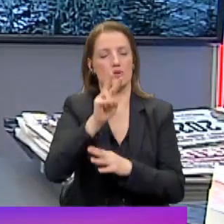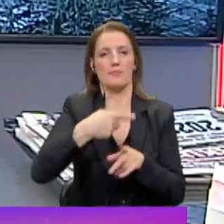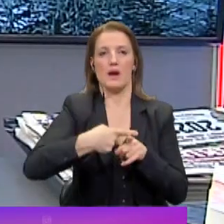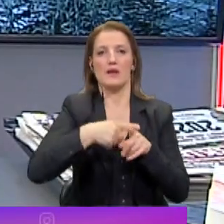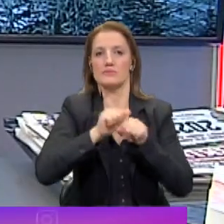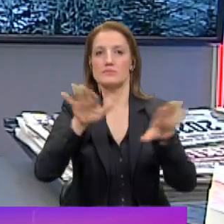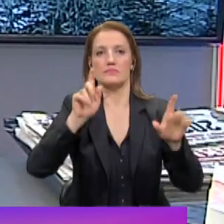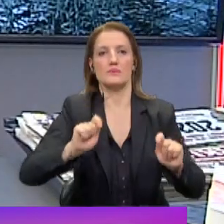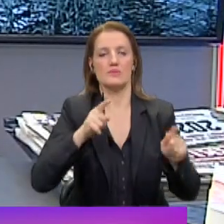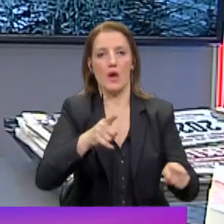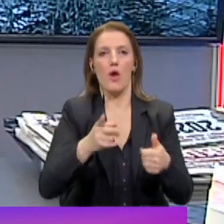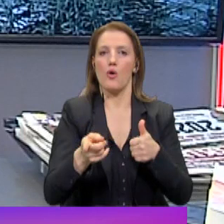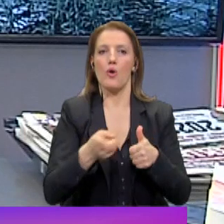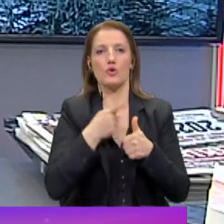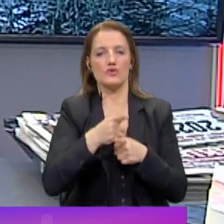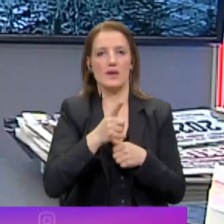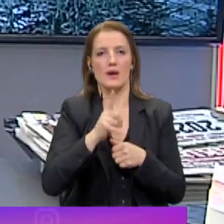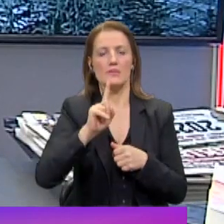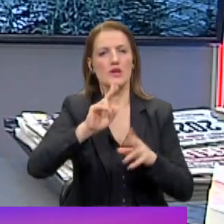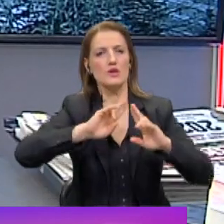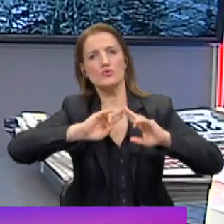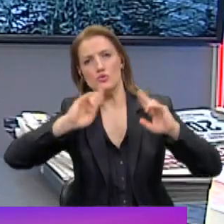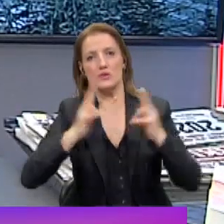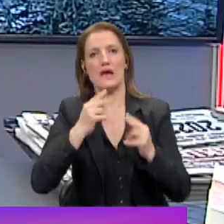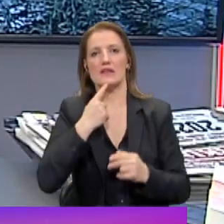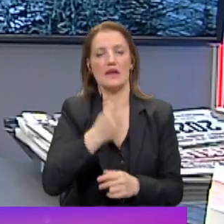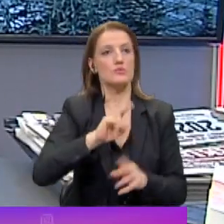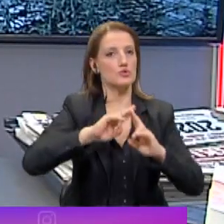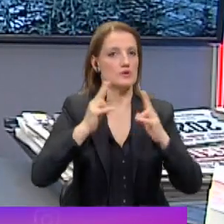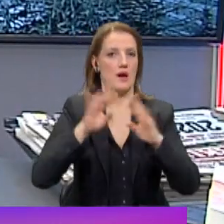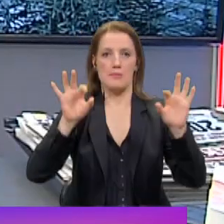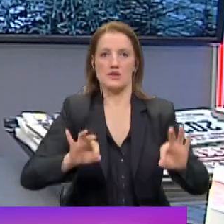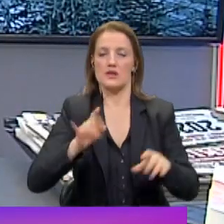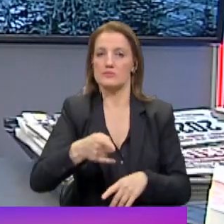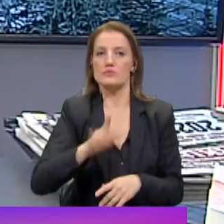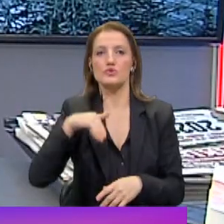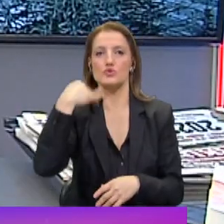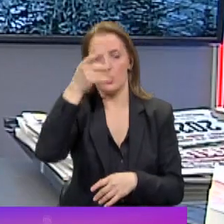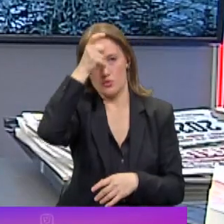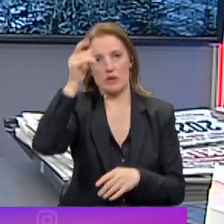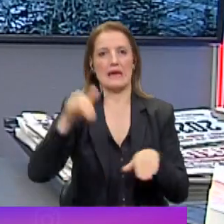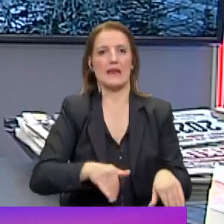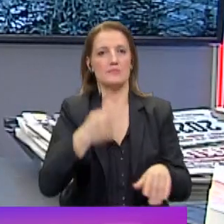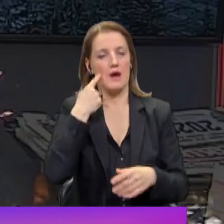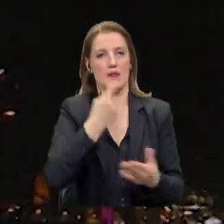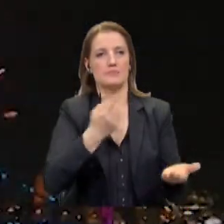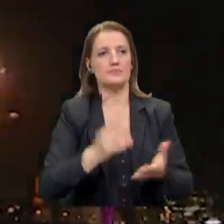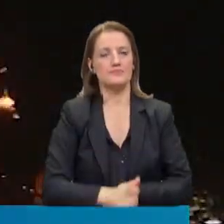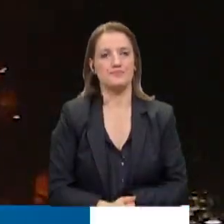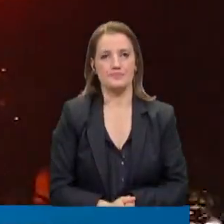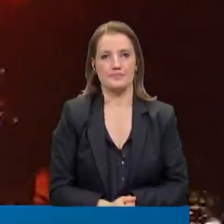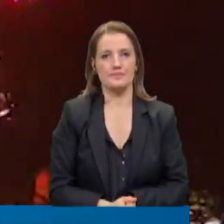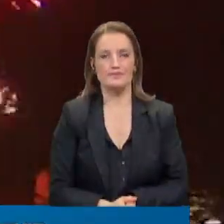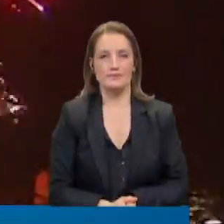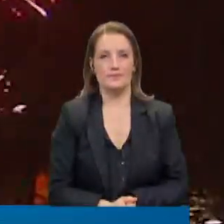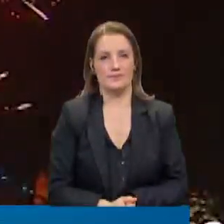paylaşacağız. Ama önce bir dünya diyelim. Dünya ile başlayalım, sonra ülkemize gelelim.